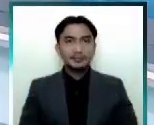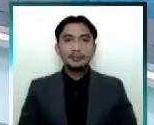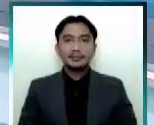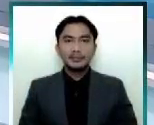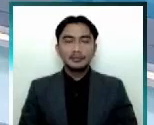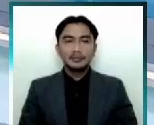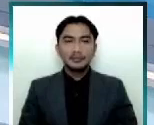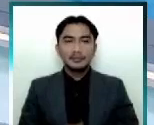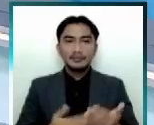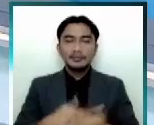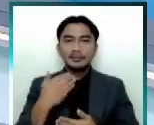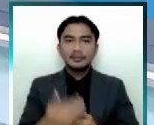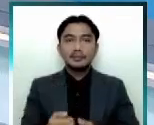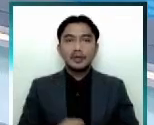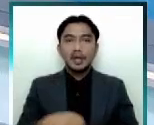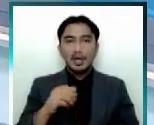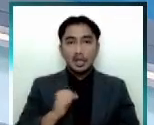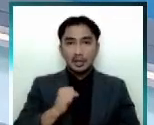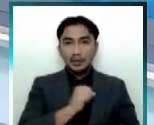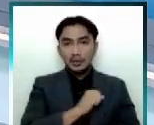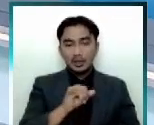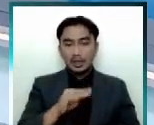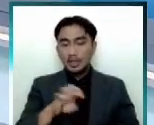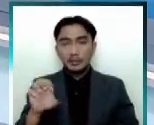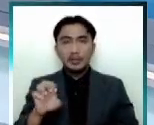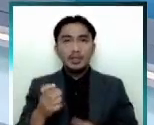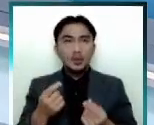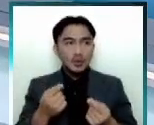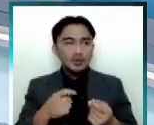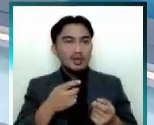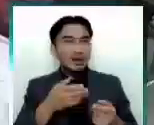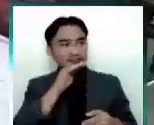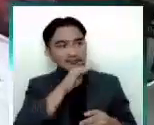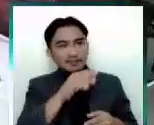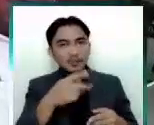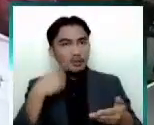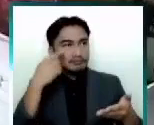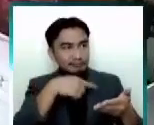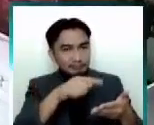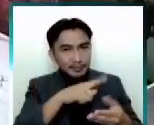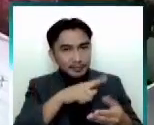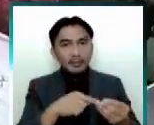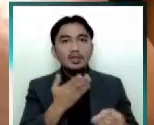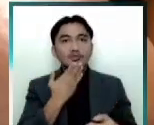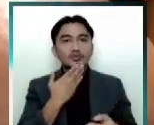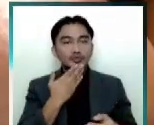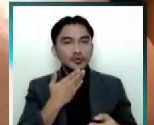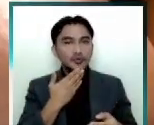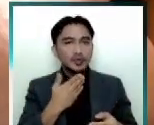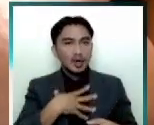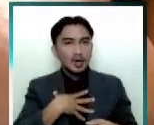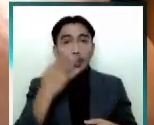Nanawagan si Senator Amy Marcos na magsagawa ng inventaryo ng puting sibuyas. Sa gitna yan ng kakulangan ng supply sa mga